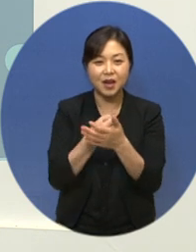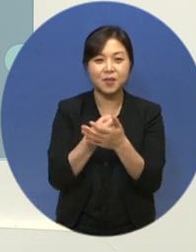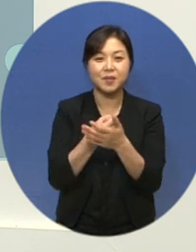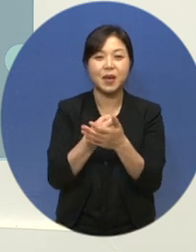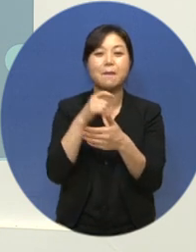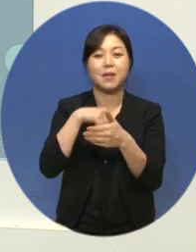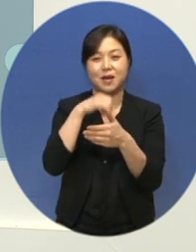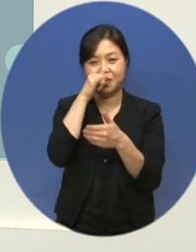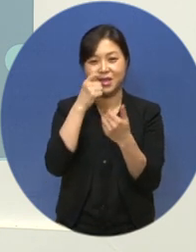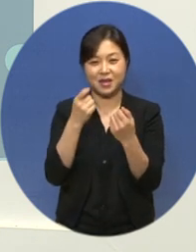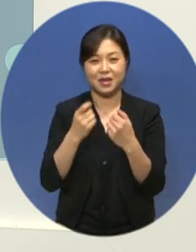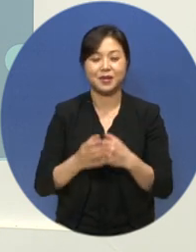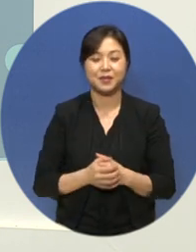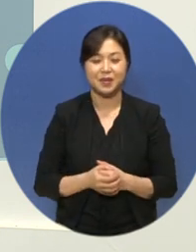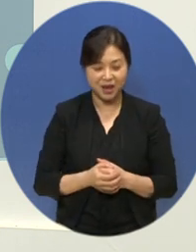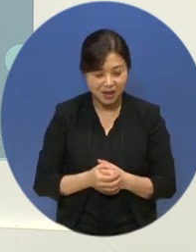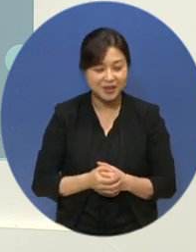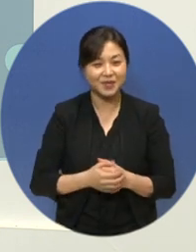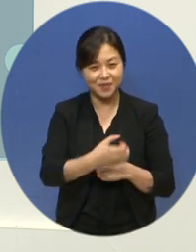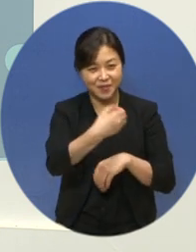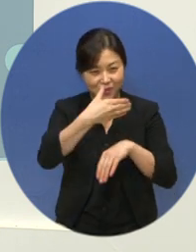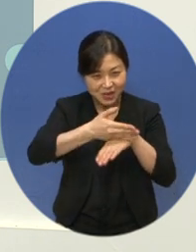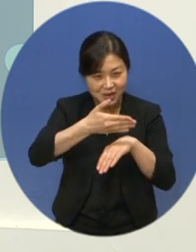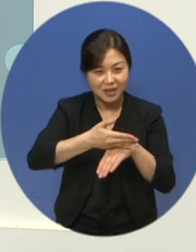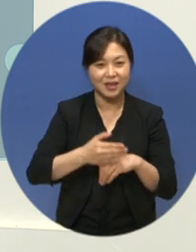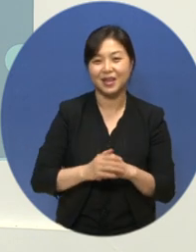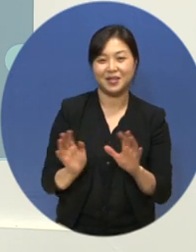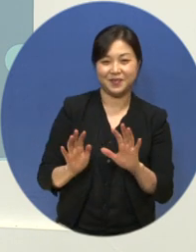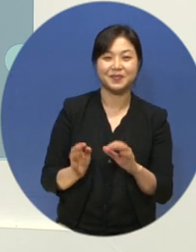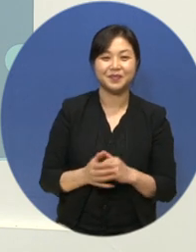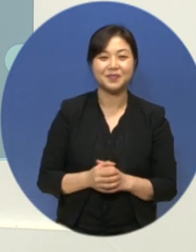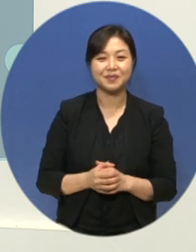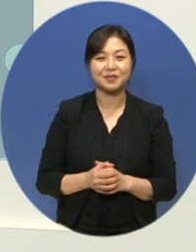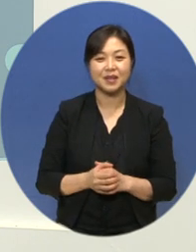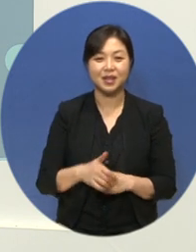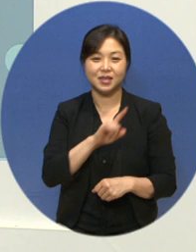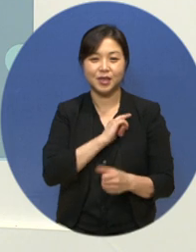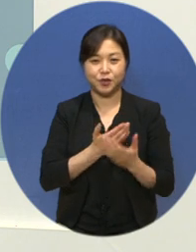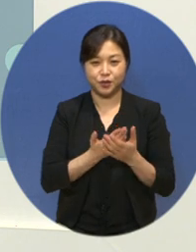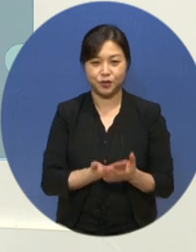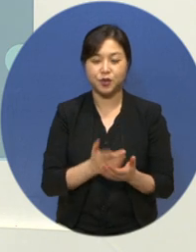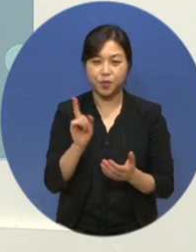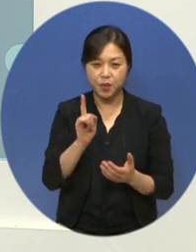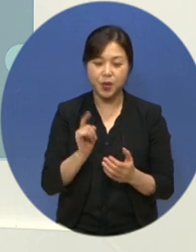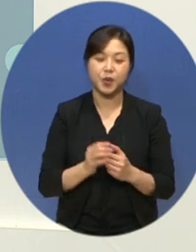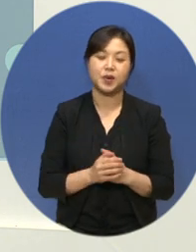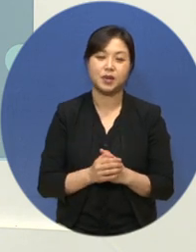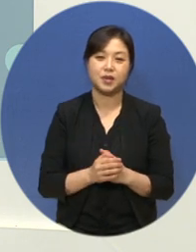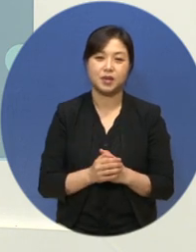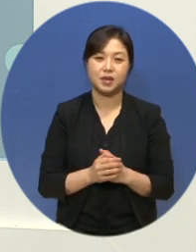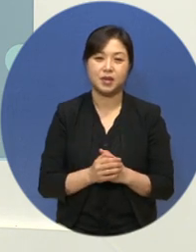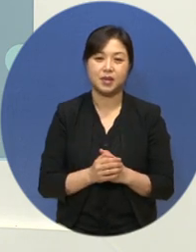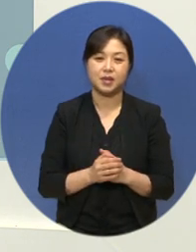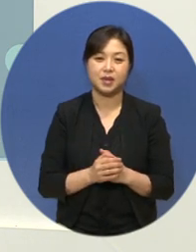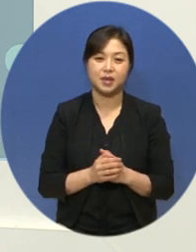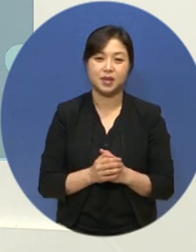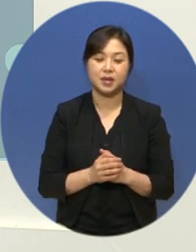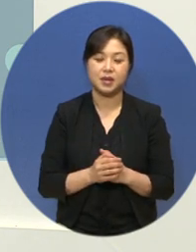없잖아 있습니다 1 감사해 아 이거 이런 말씀을 그러나 가장 중요한 것은 에 만일에